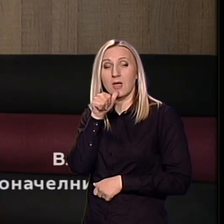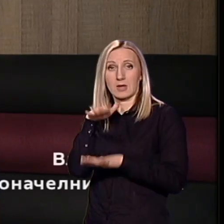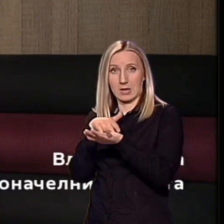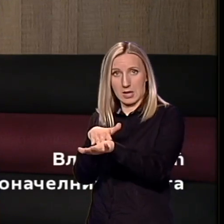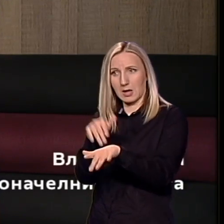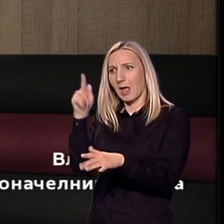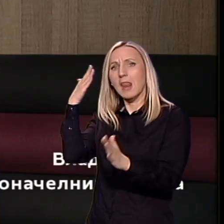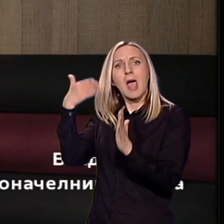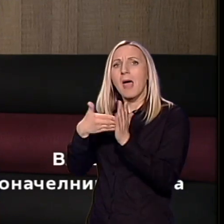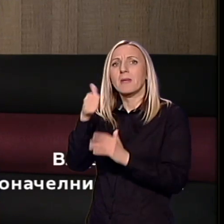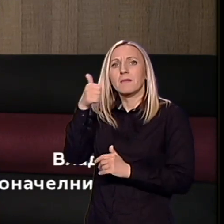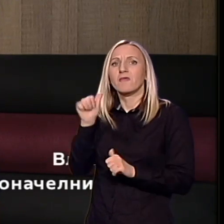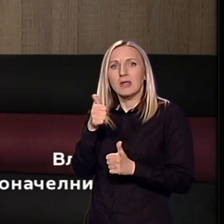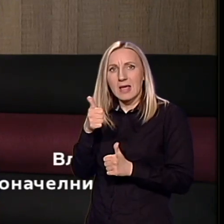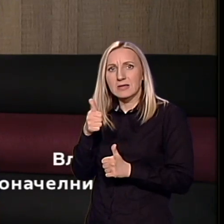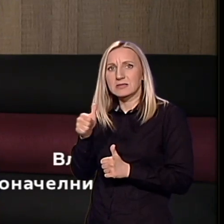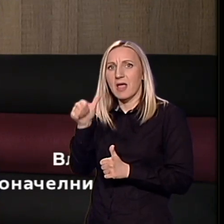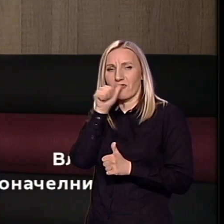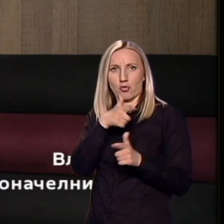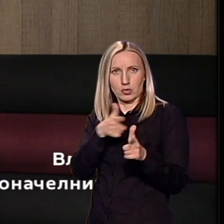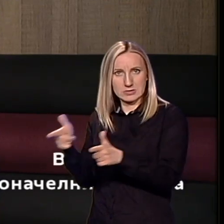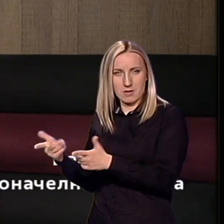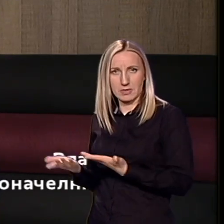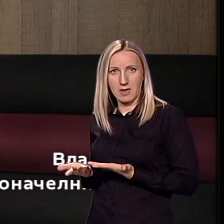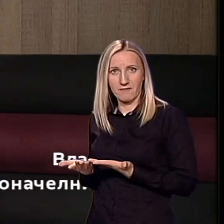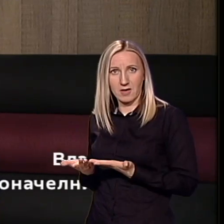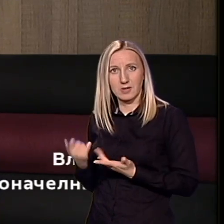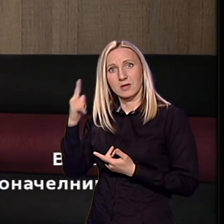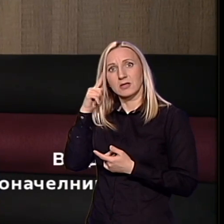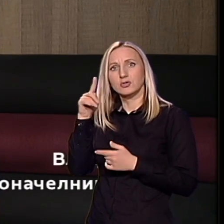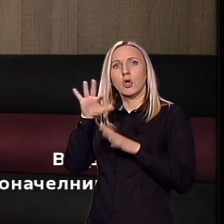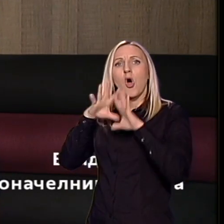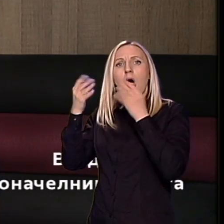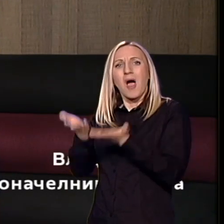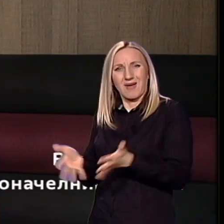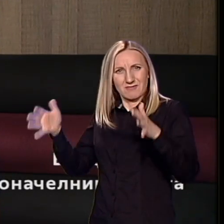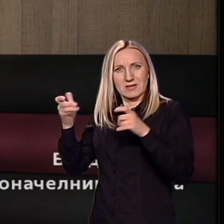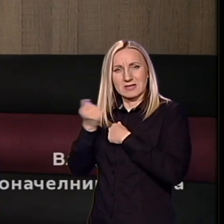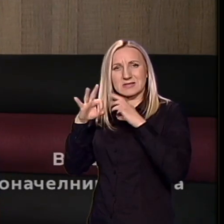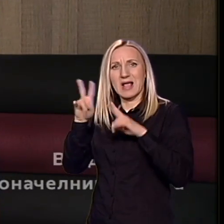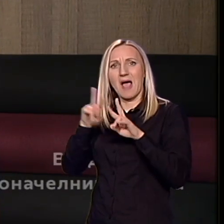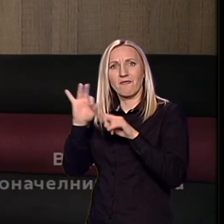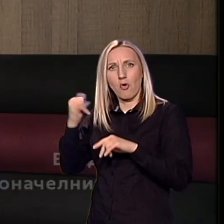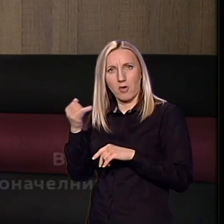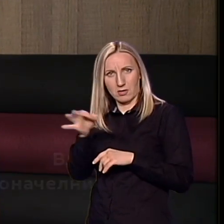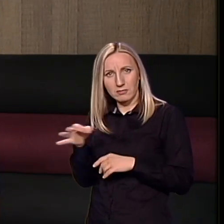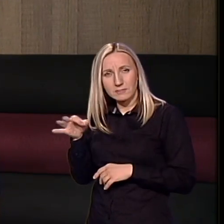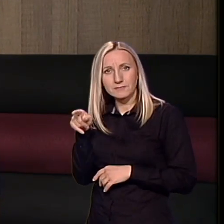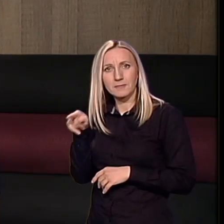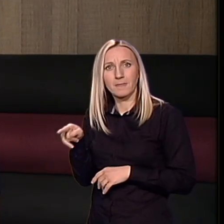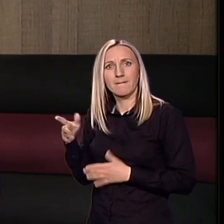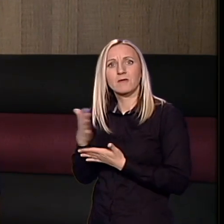prvenstvena namena treba da bude vodosnabdevanje. Čak i ogromna akumulacija Zavoj, koja se koristi